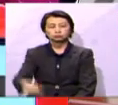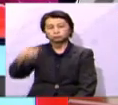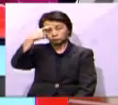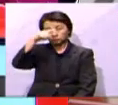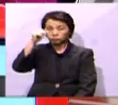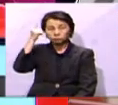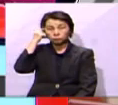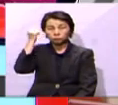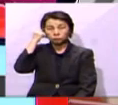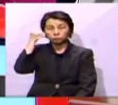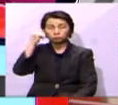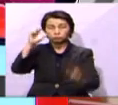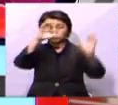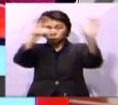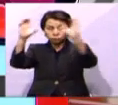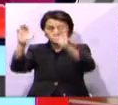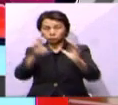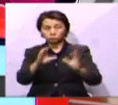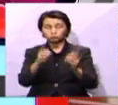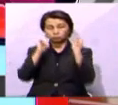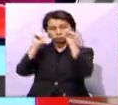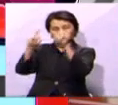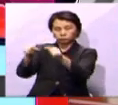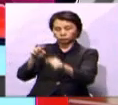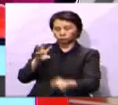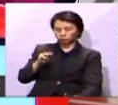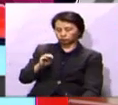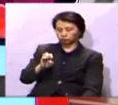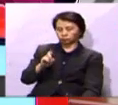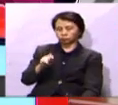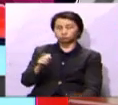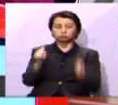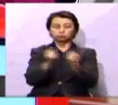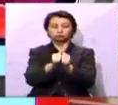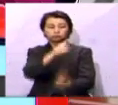Untuk mengetahui perkembangan cuaca, kita ke Met Malaysia